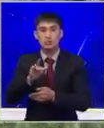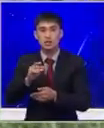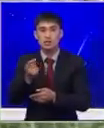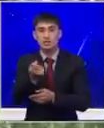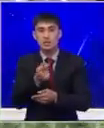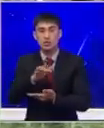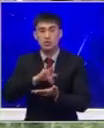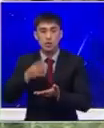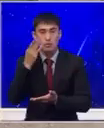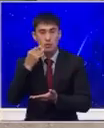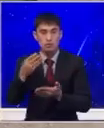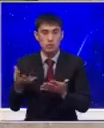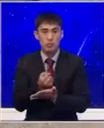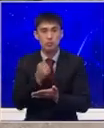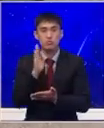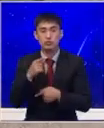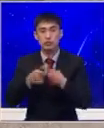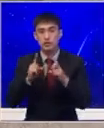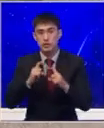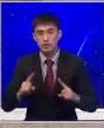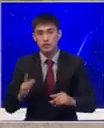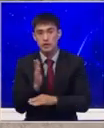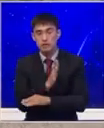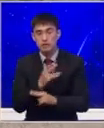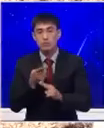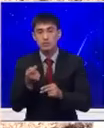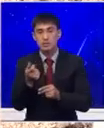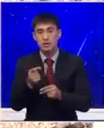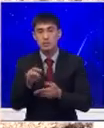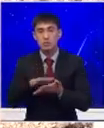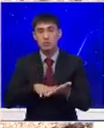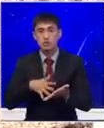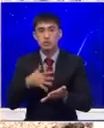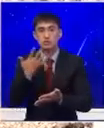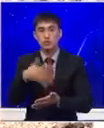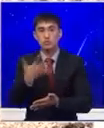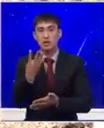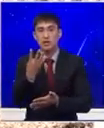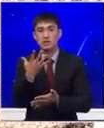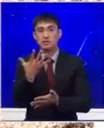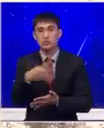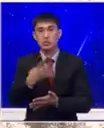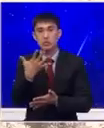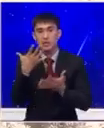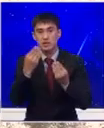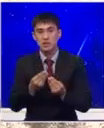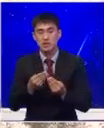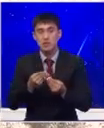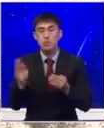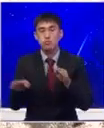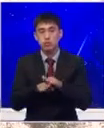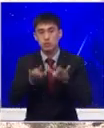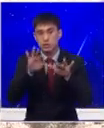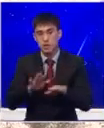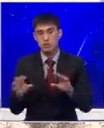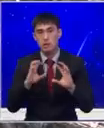Алматы для определения вида будущих деревьев после этого семена на протяжении 45 дней хранятся в земле под снегом после чего